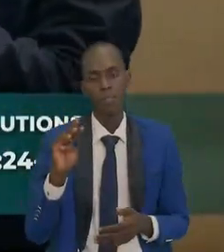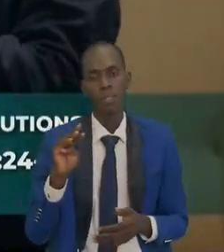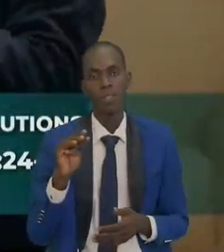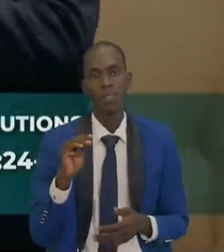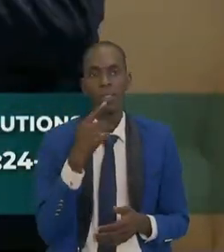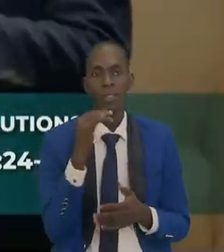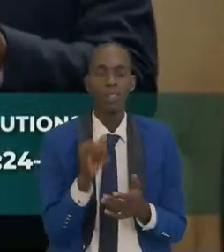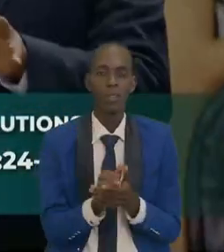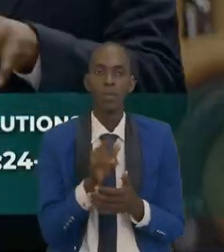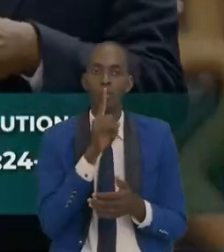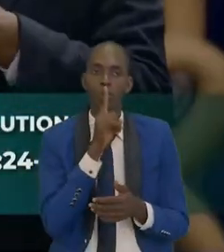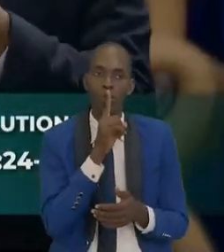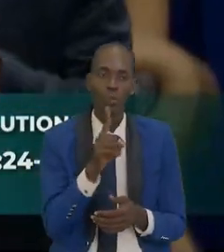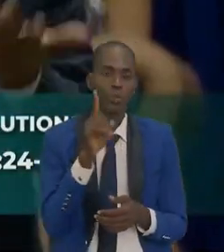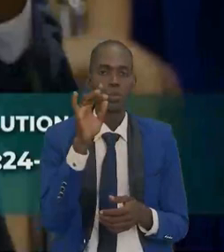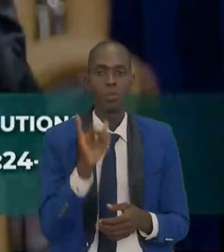14. Et dit,